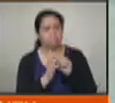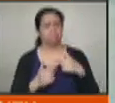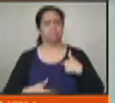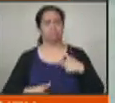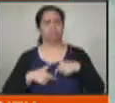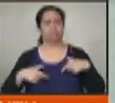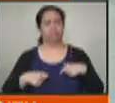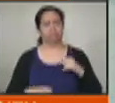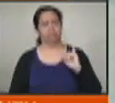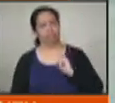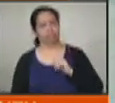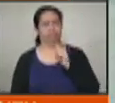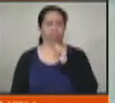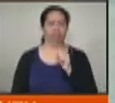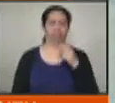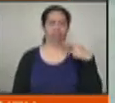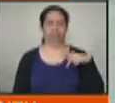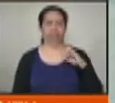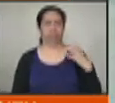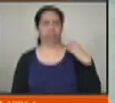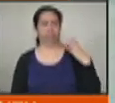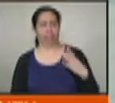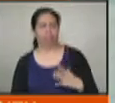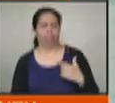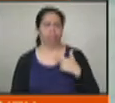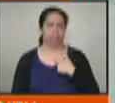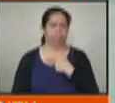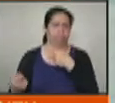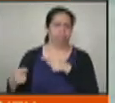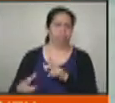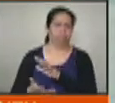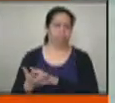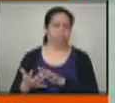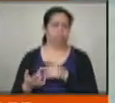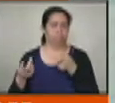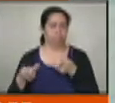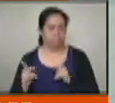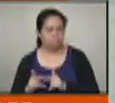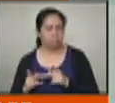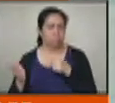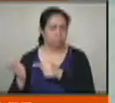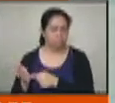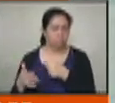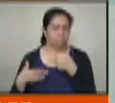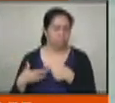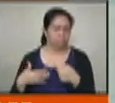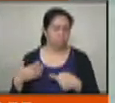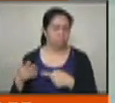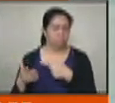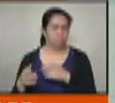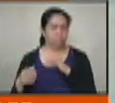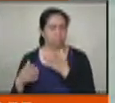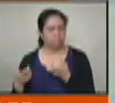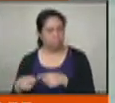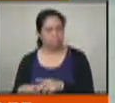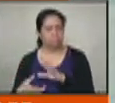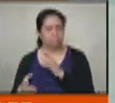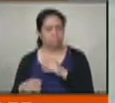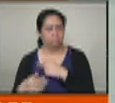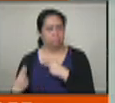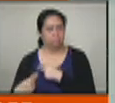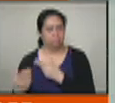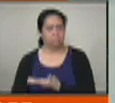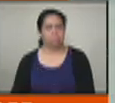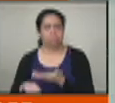ka lang sa emergency. I am the purok chairman. Merong nangyaring gulo sa aming lugar. Ito ang isa sa mga casualty doon sa Rambol